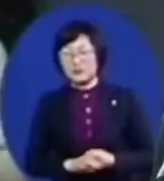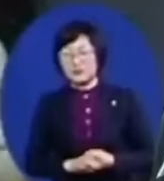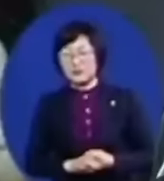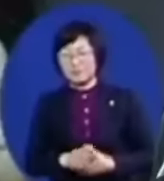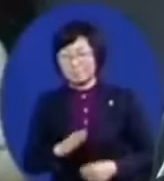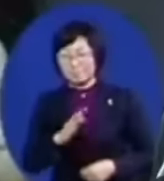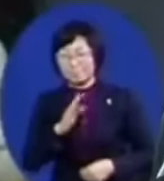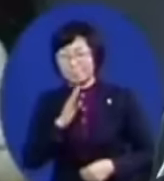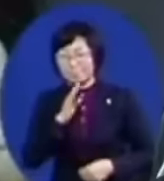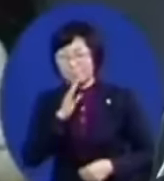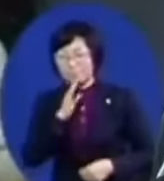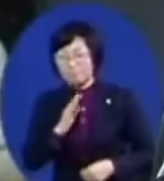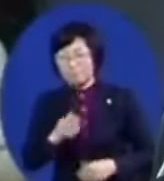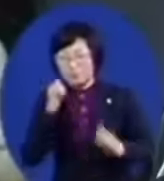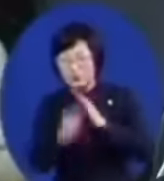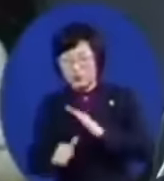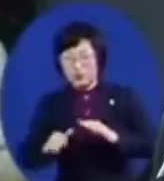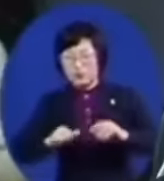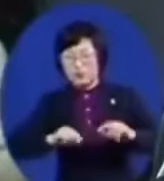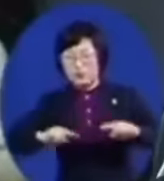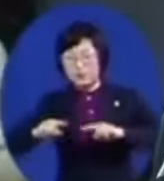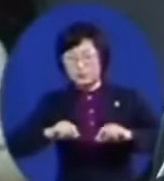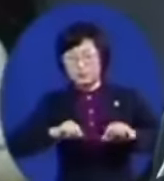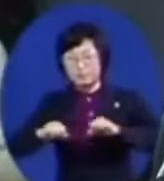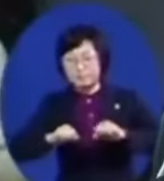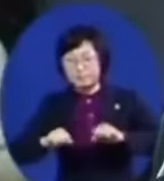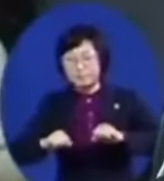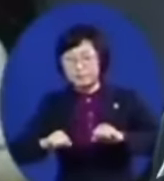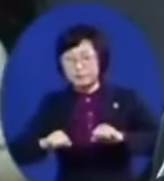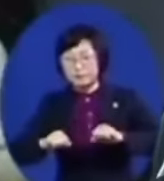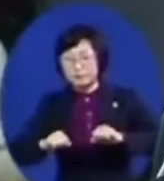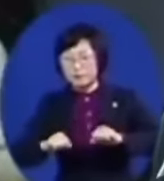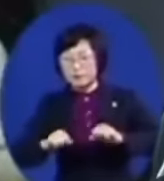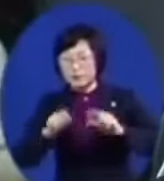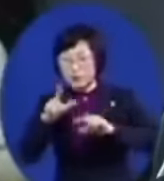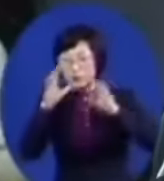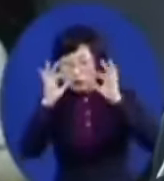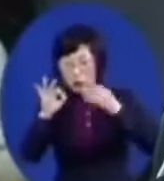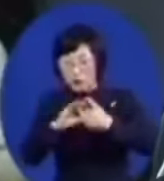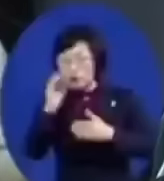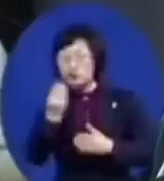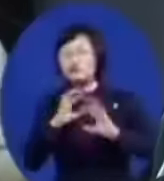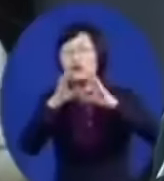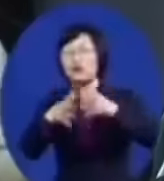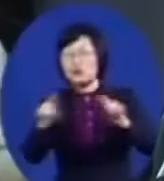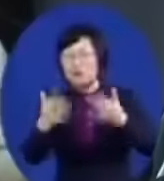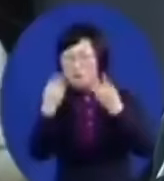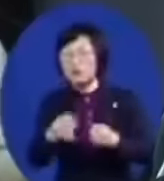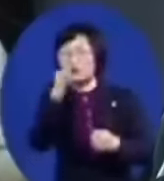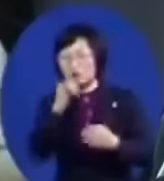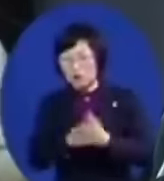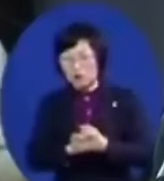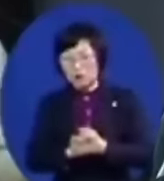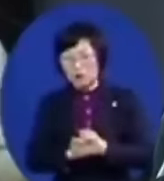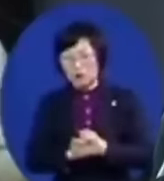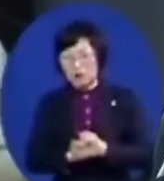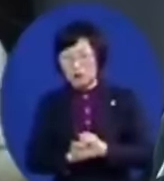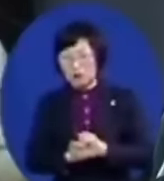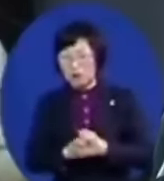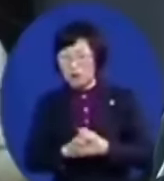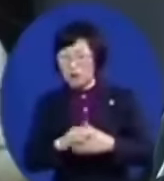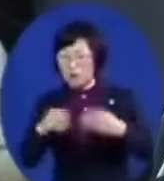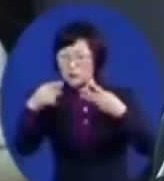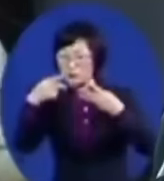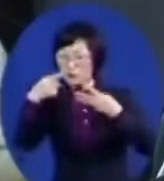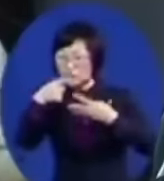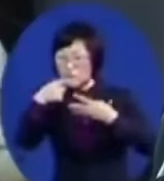정치적으로 지도적인 역할을 한 분들도 거의 다 보면 유대인의 피를 가지고 있습니다. 노벨상을 탄 사람의 3분지 2가